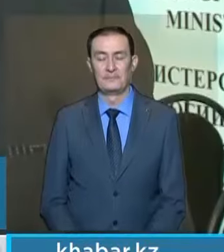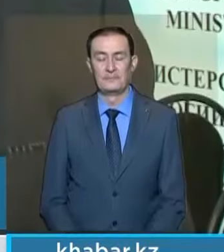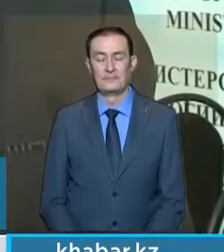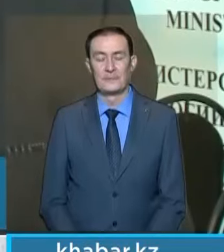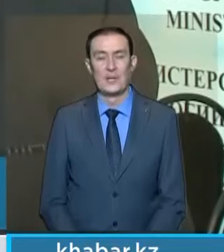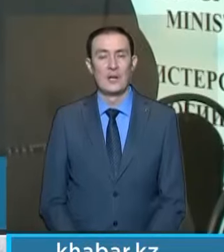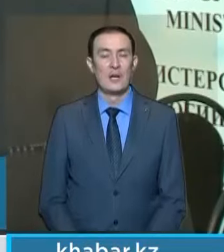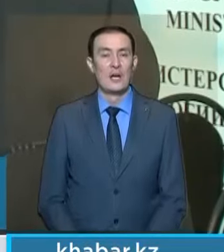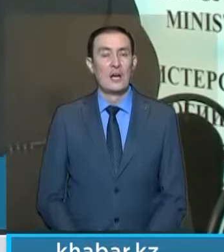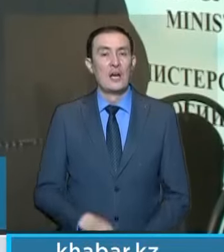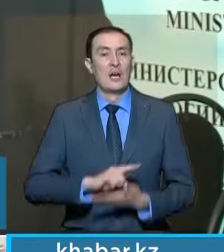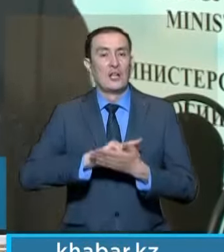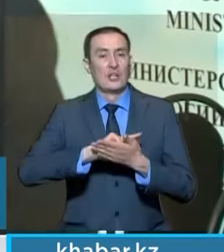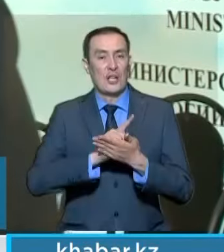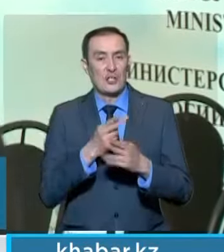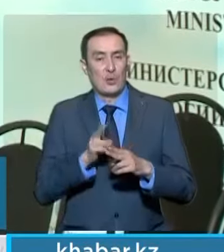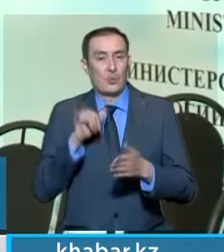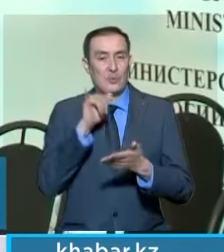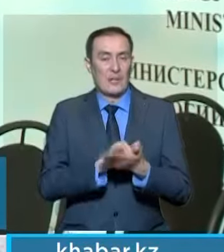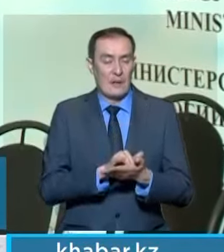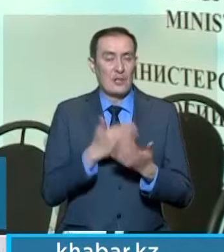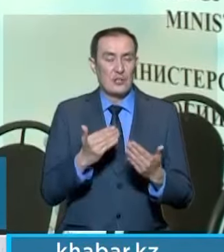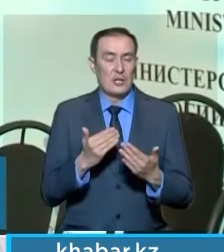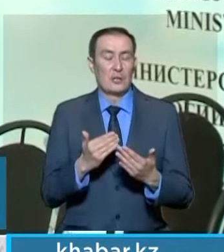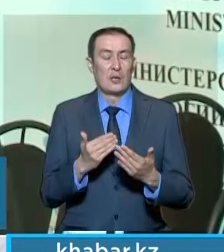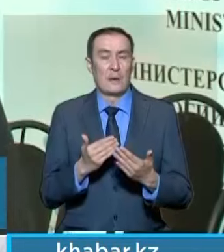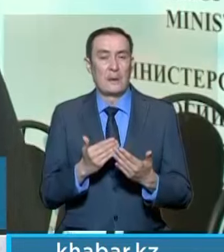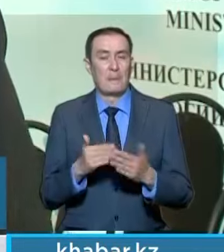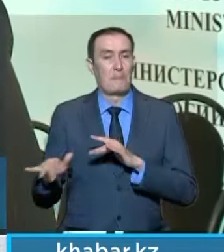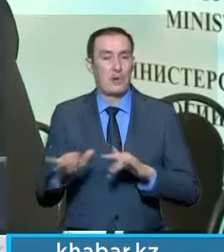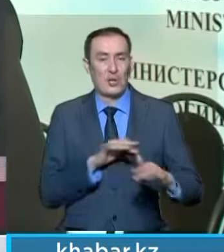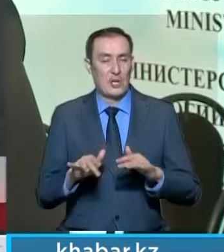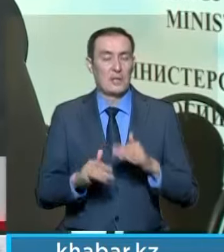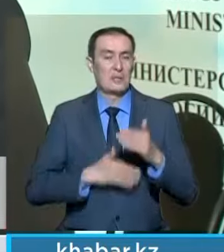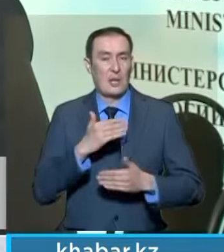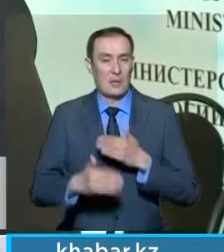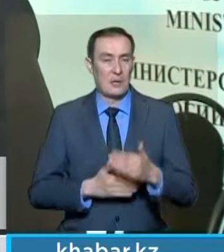Те, которые установили, они уже как бы прошли все стадии